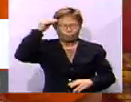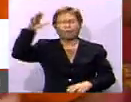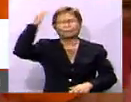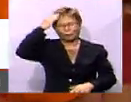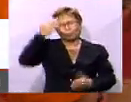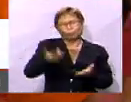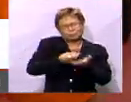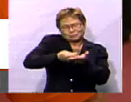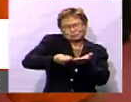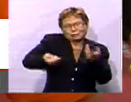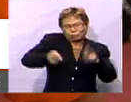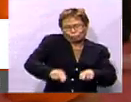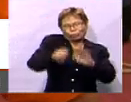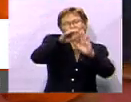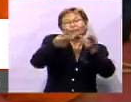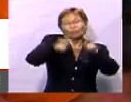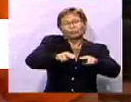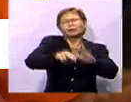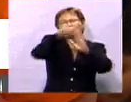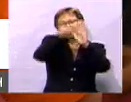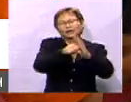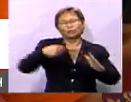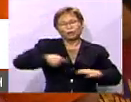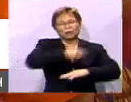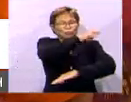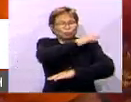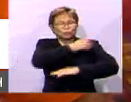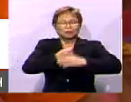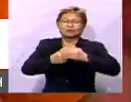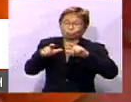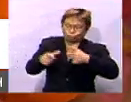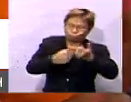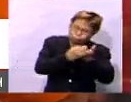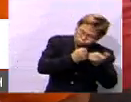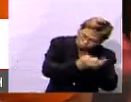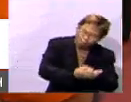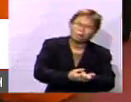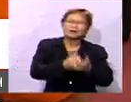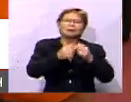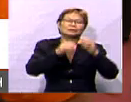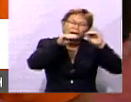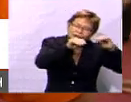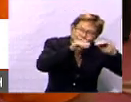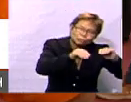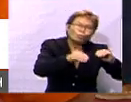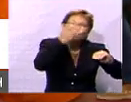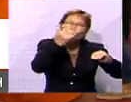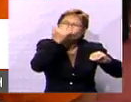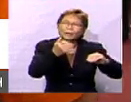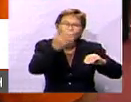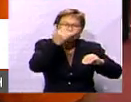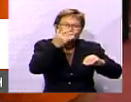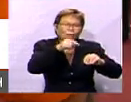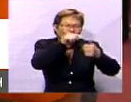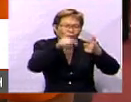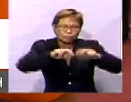sign a contract, there's satu syarat. We as a coaching group will try and support them, will try and educate them what is the why